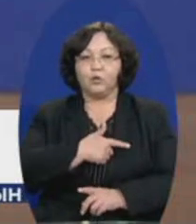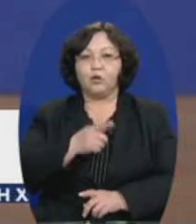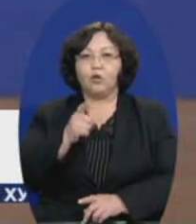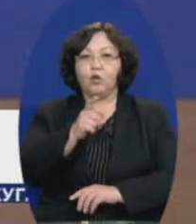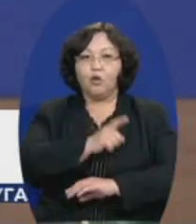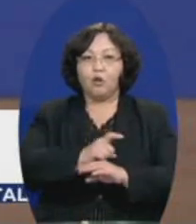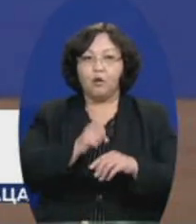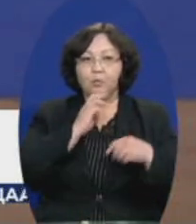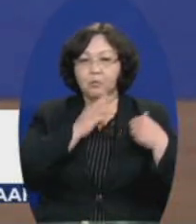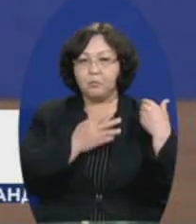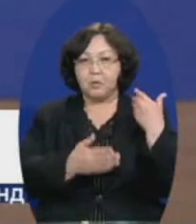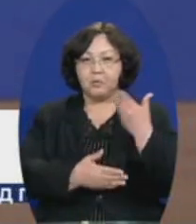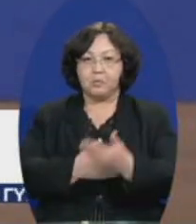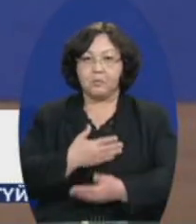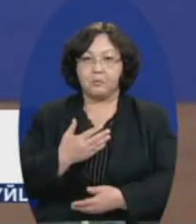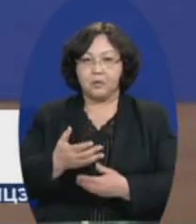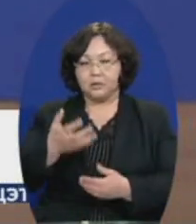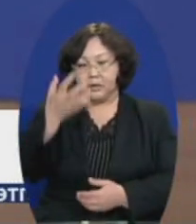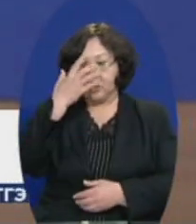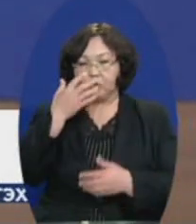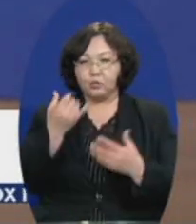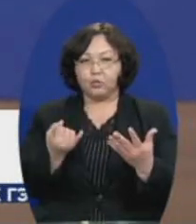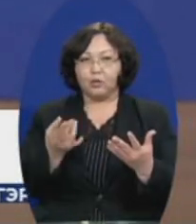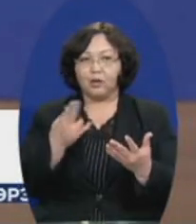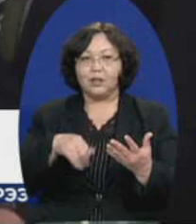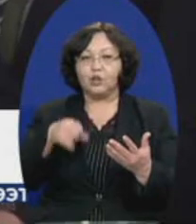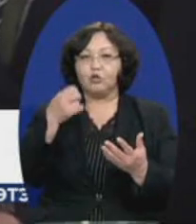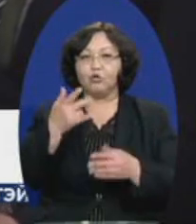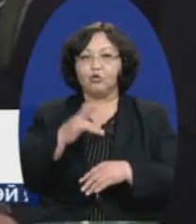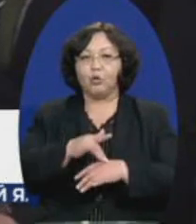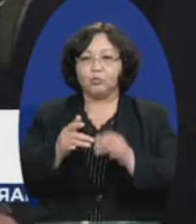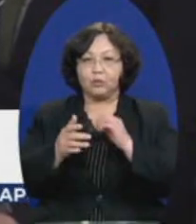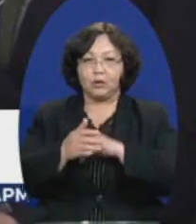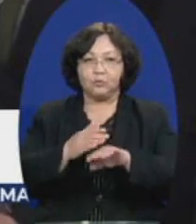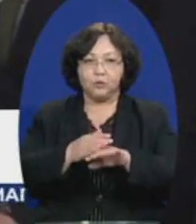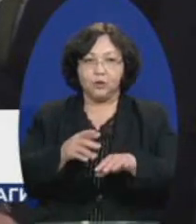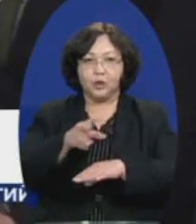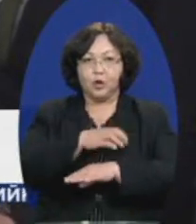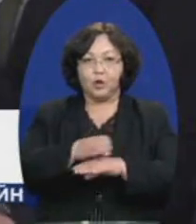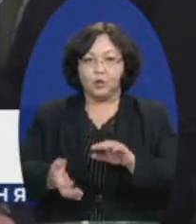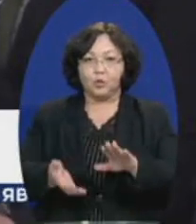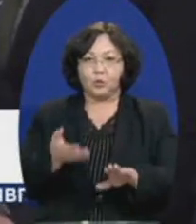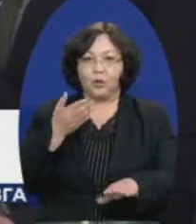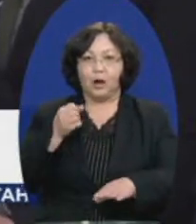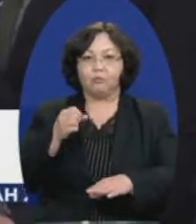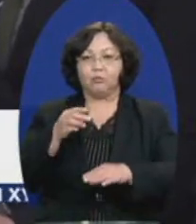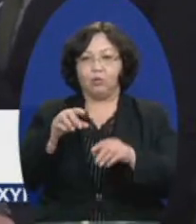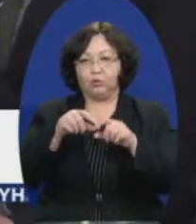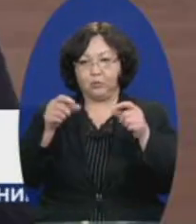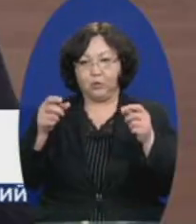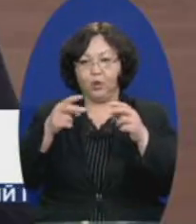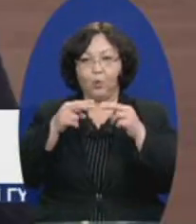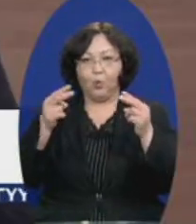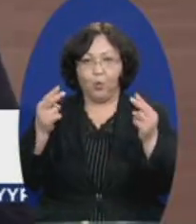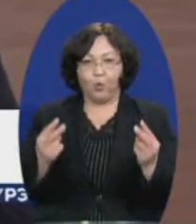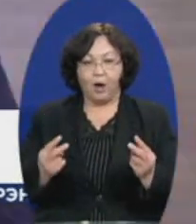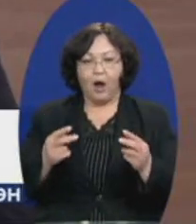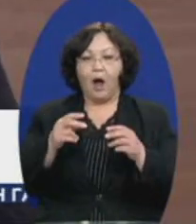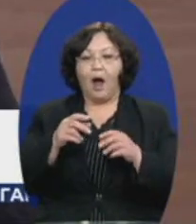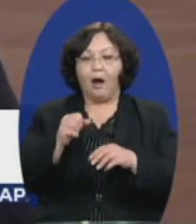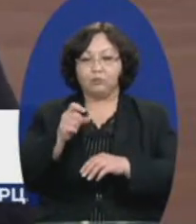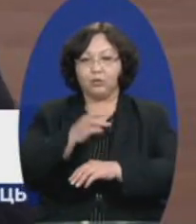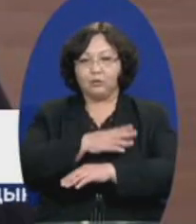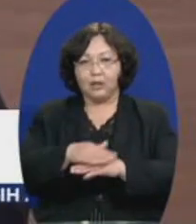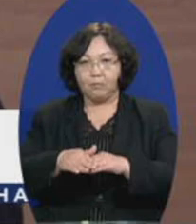6 дэд төвд төшөглөн гэр хорооллыг хөгжүүлэх, тэр дундаа автозам, гүүр зэрэг дэд бүтцэд анхаарах ажлыг шатараатай эхлүүлсэн.